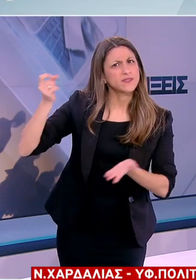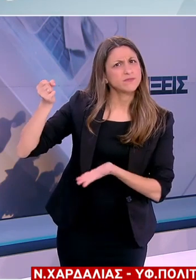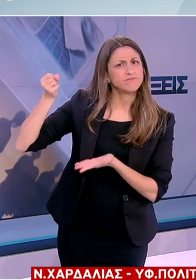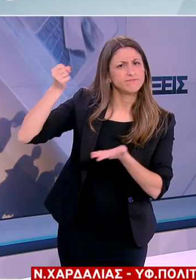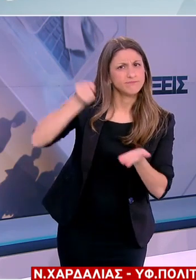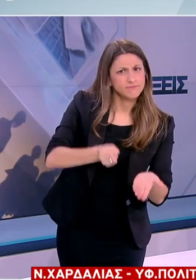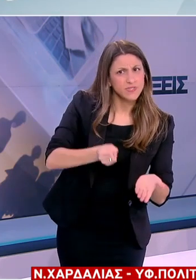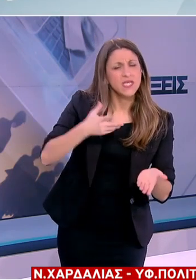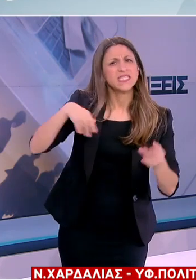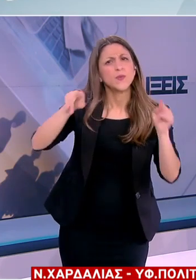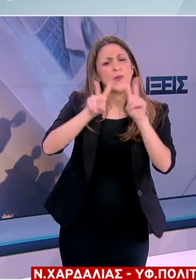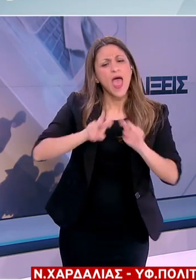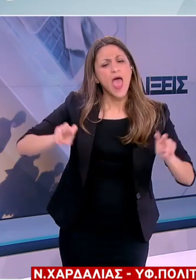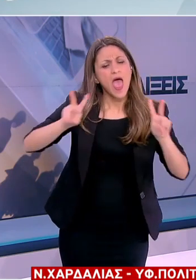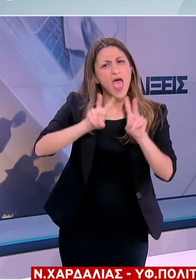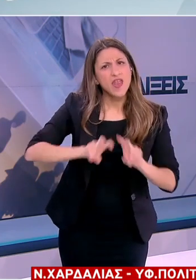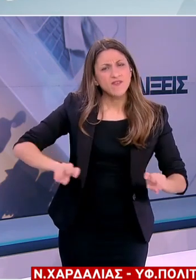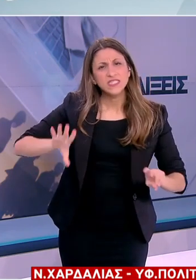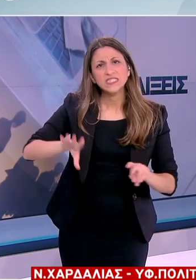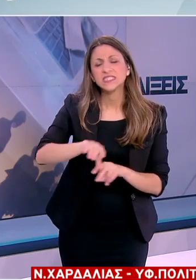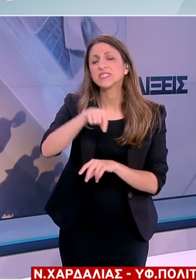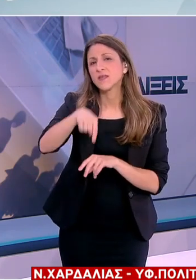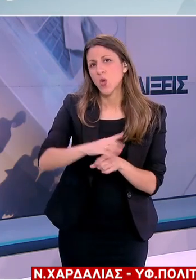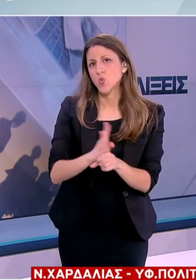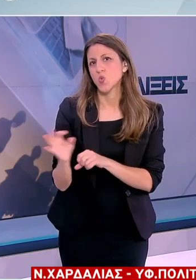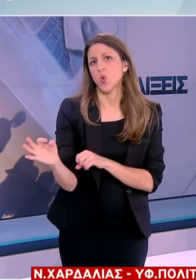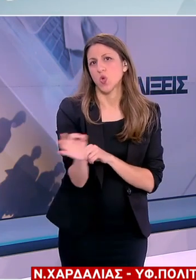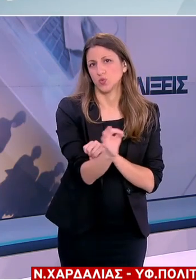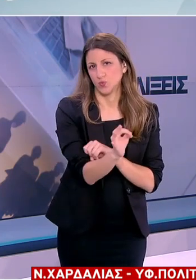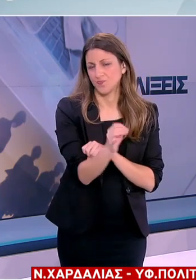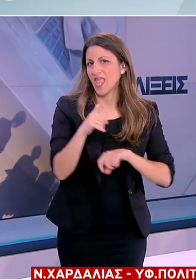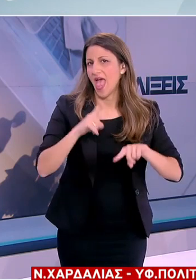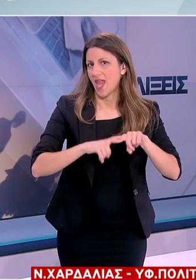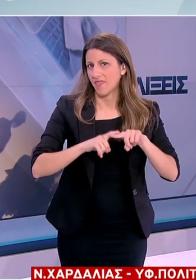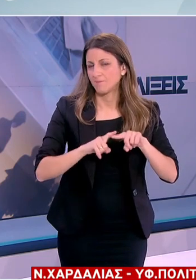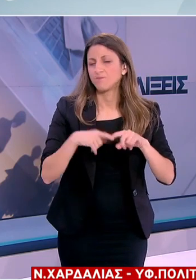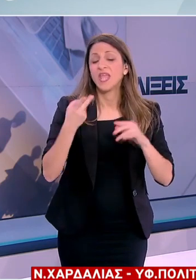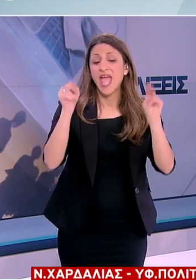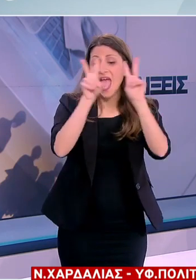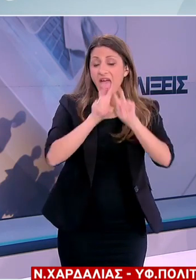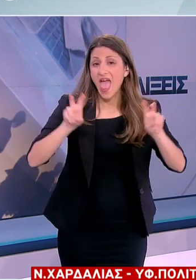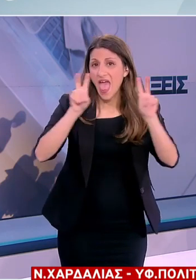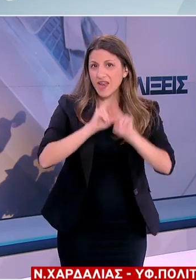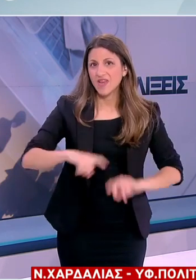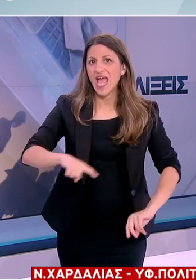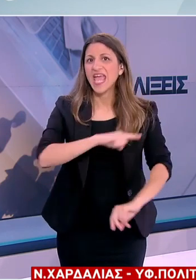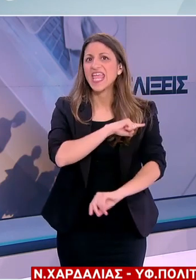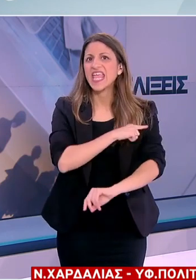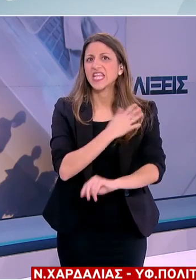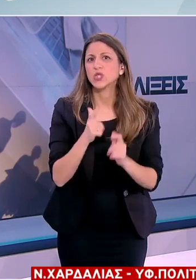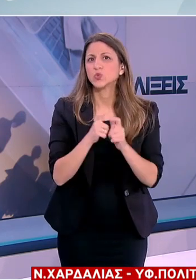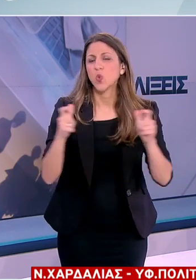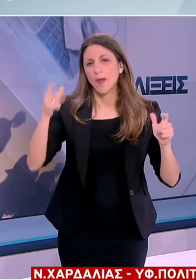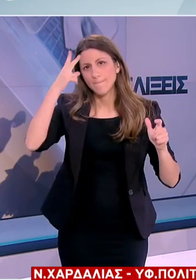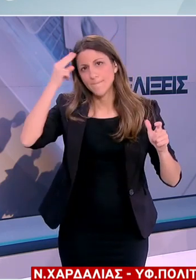δράσης για επιδημιολογική μελέτη του SARS-CoV-2 στην Ελλάδα. Στην εν λόγω μελέτη συμπράττουν η Ιατρική Σχολή του Εθνικού και Καποδιστριακού Πανεπιστημίου